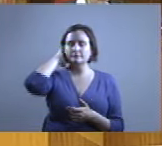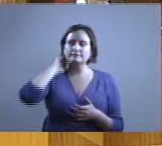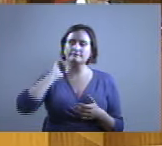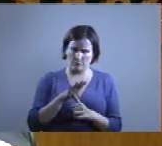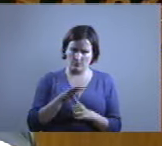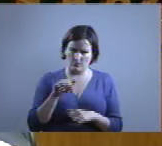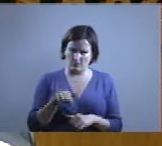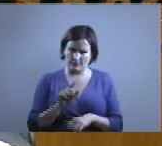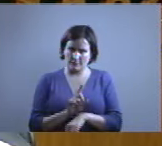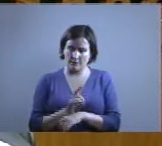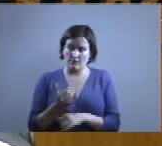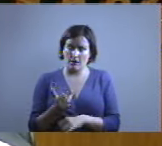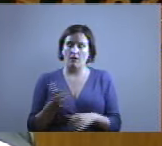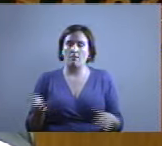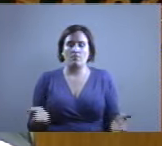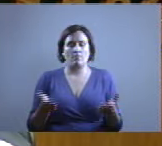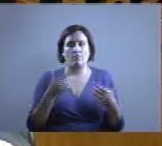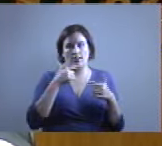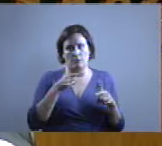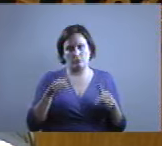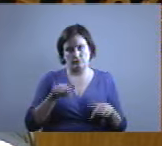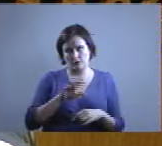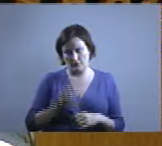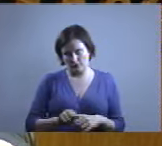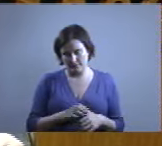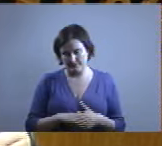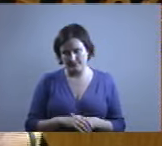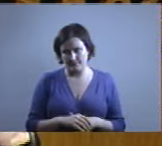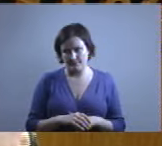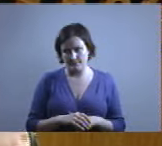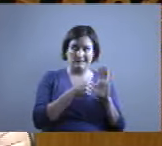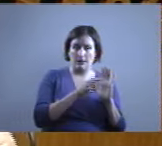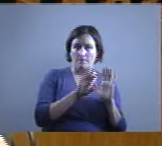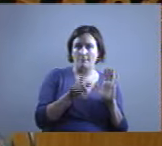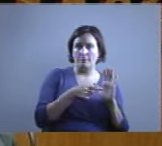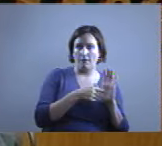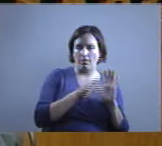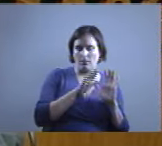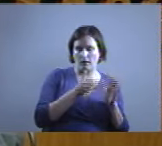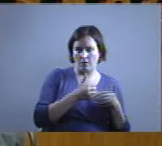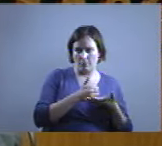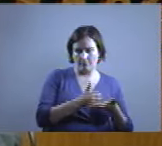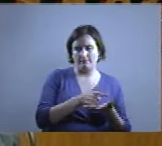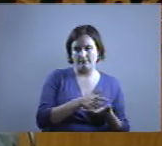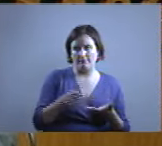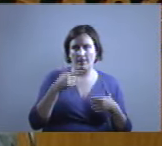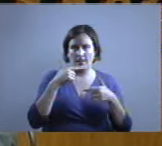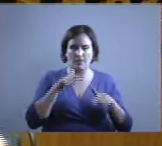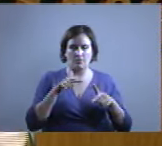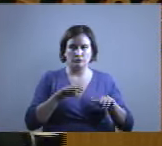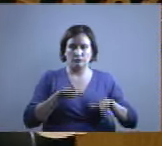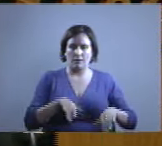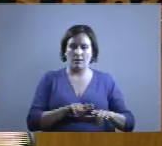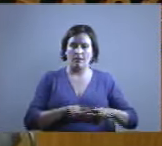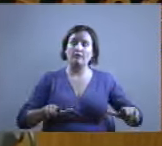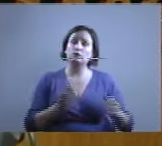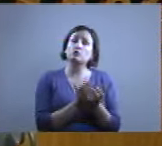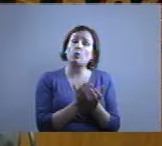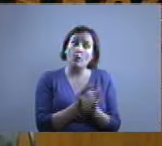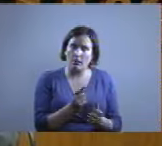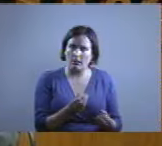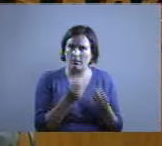Thank you, Deputy in ons land. Bygesien natuurlik as die taalblakke van tersiêre studie. Ek was 'n